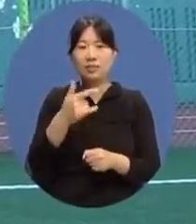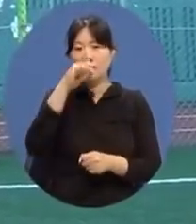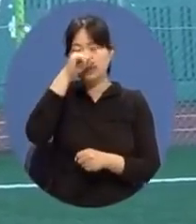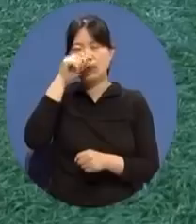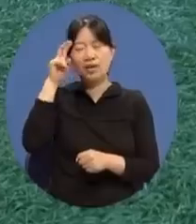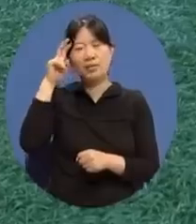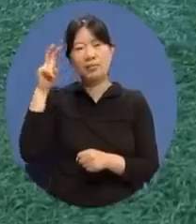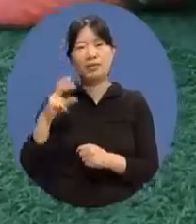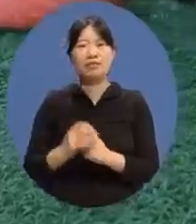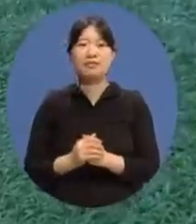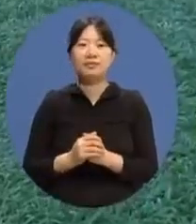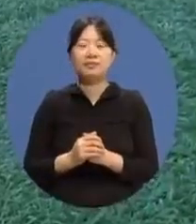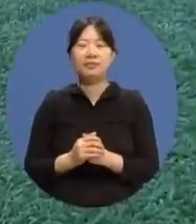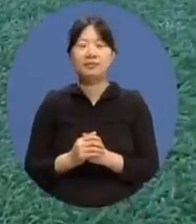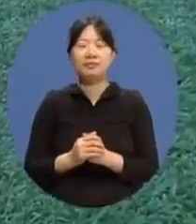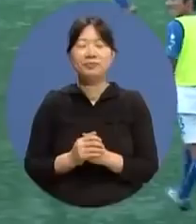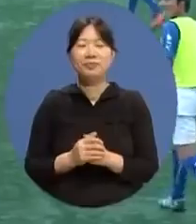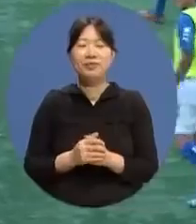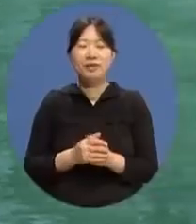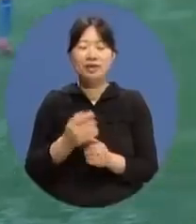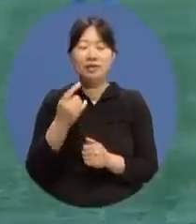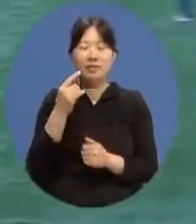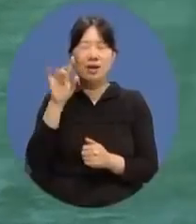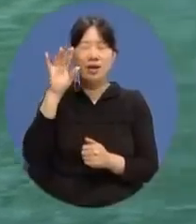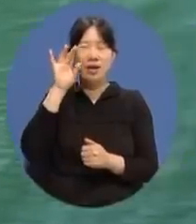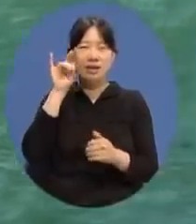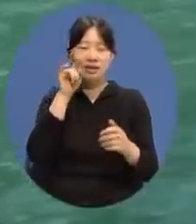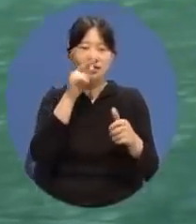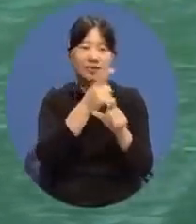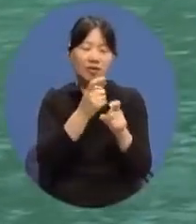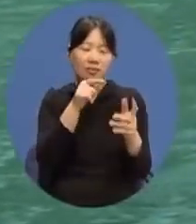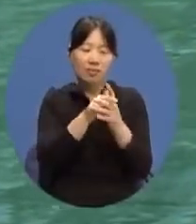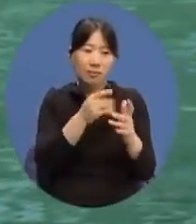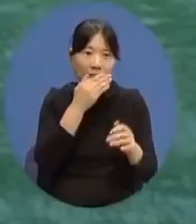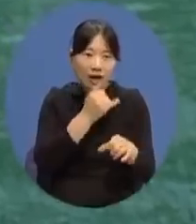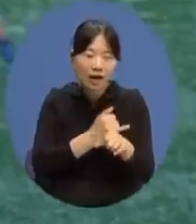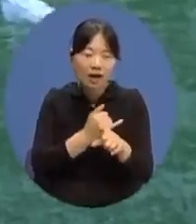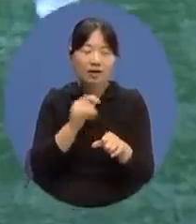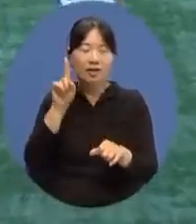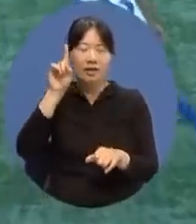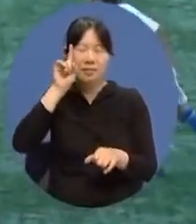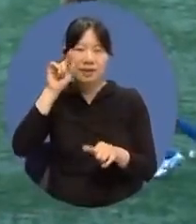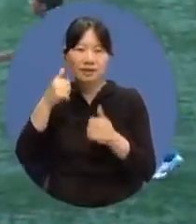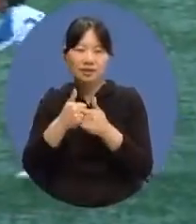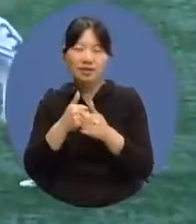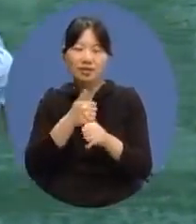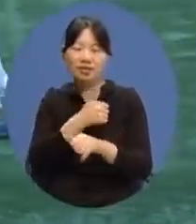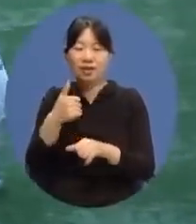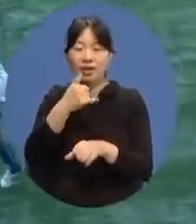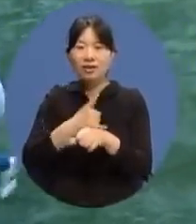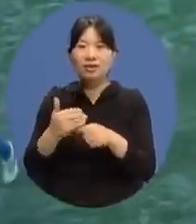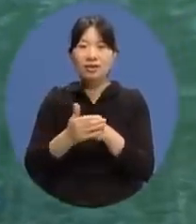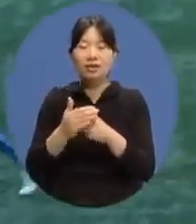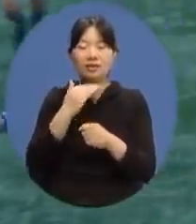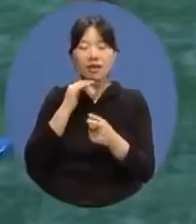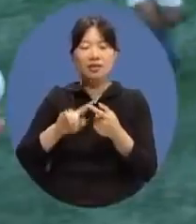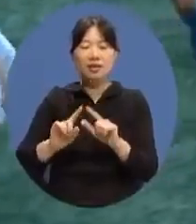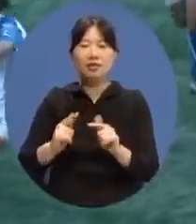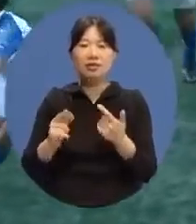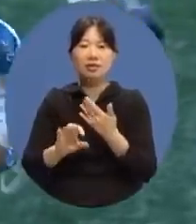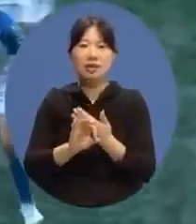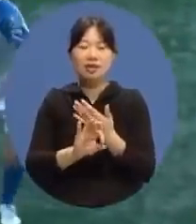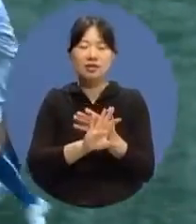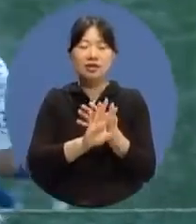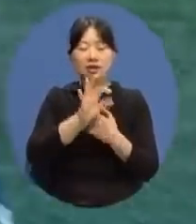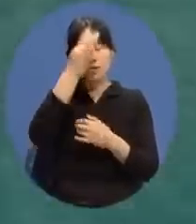같아요. 지피지기면 백전백승. 나이답지 않게 상대팀의 전술에 따라 다양한 기술을 펼치는